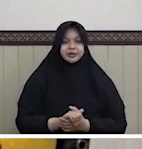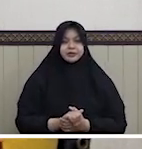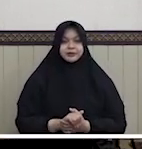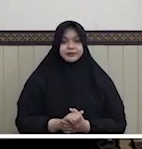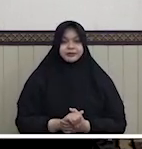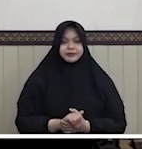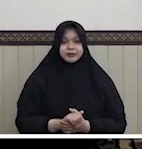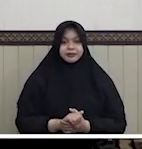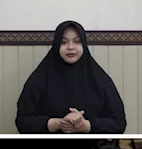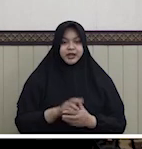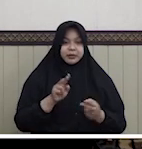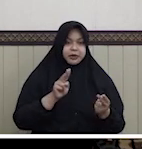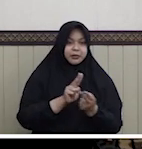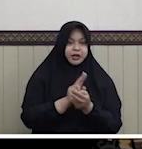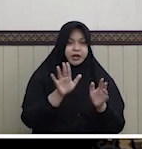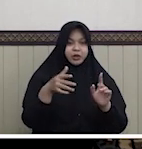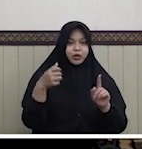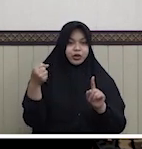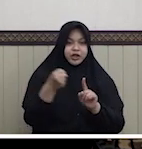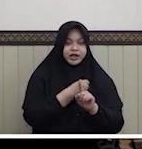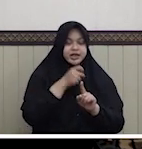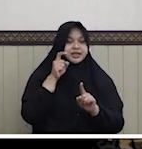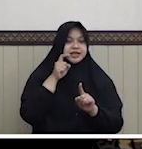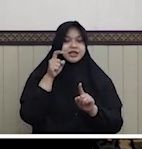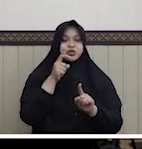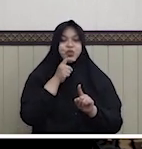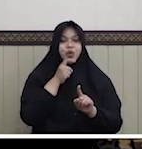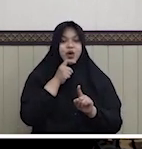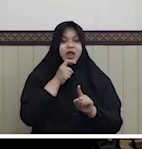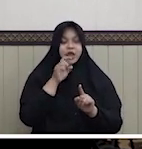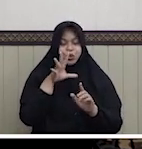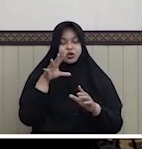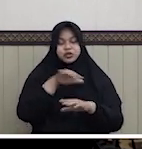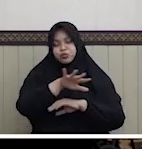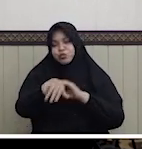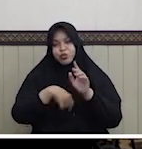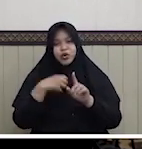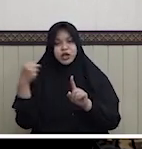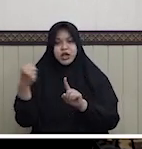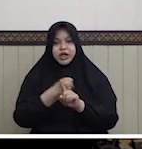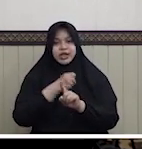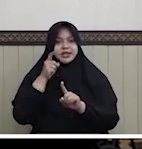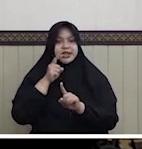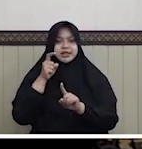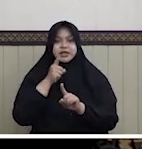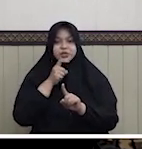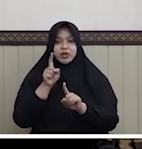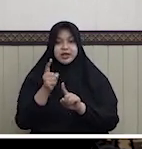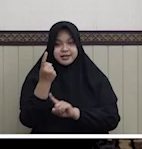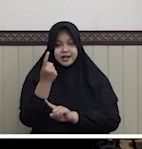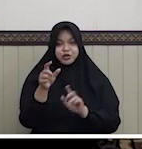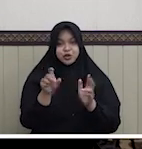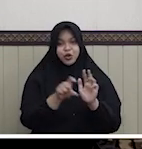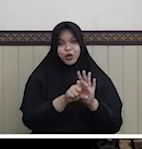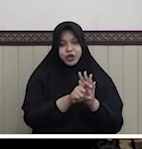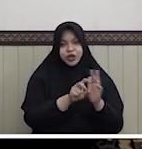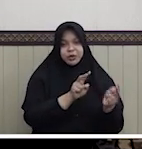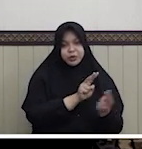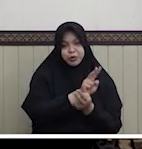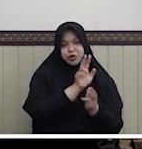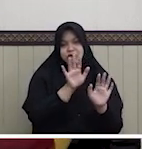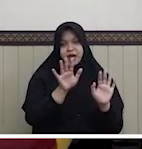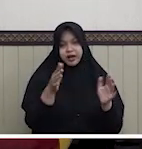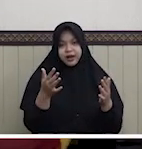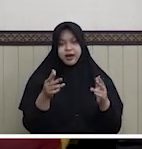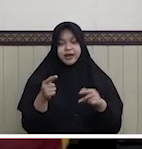disabilitas pokosan atau kekerasan seksual kekerasan seksual kekerasan seksual itu salah satunya pemerkosaan salah satunya